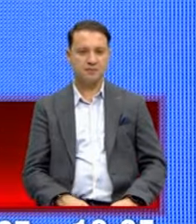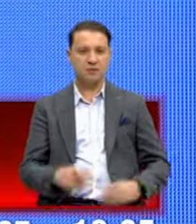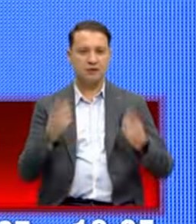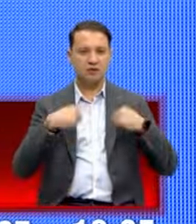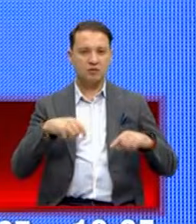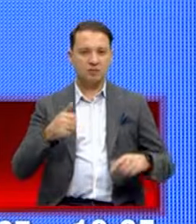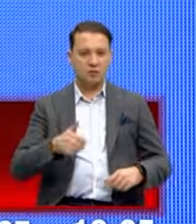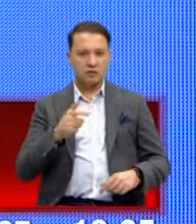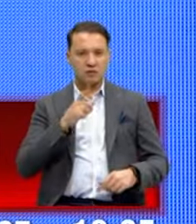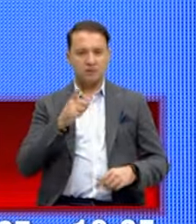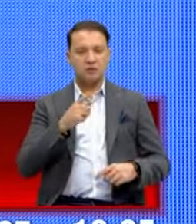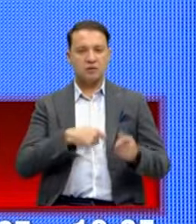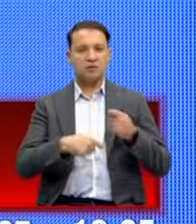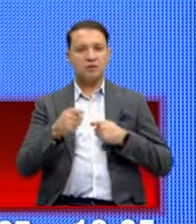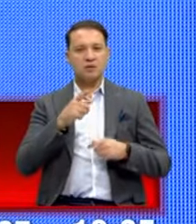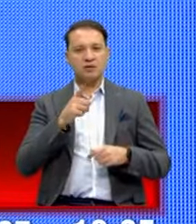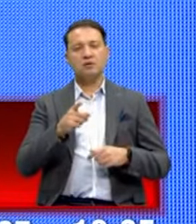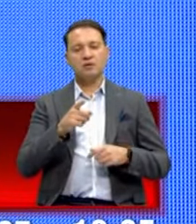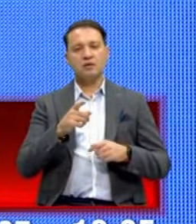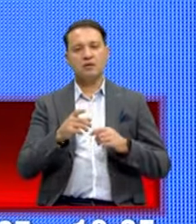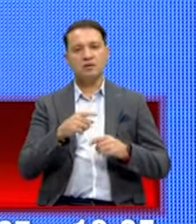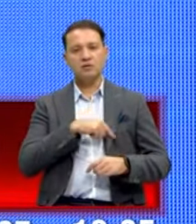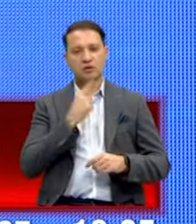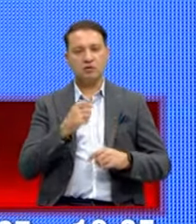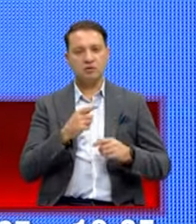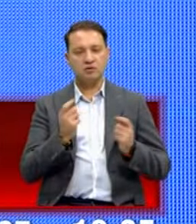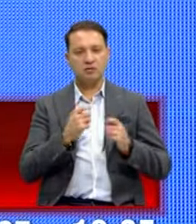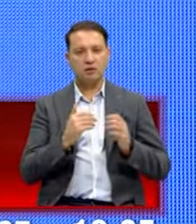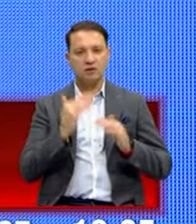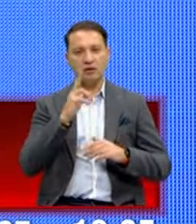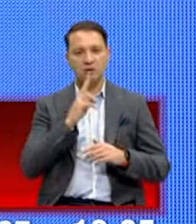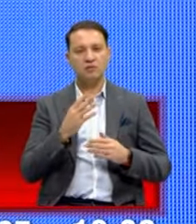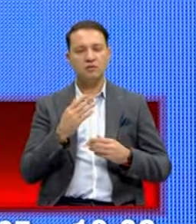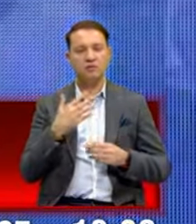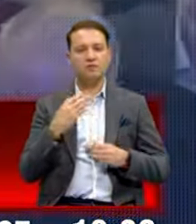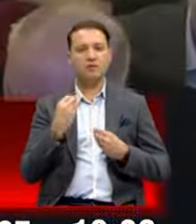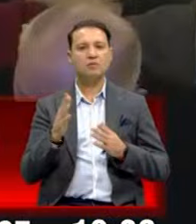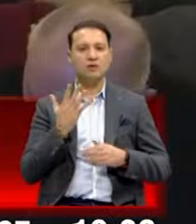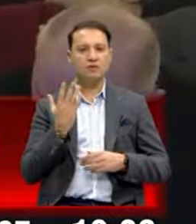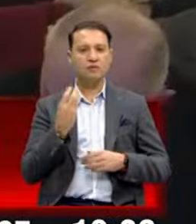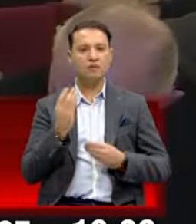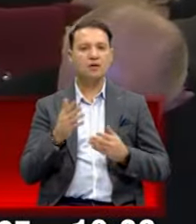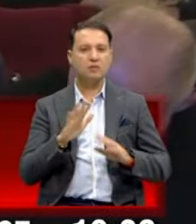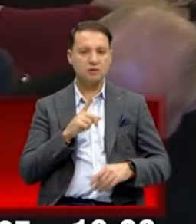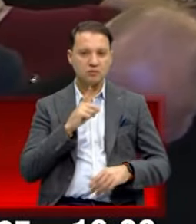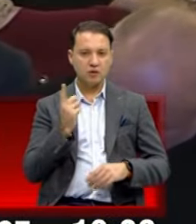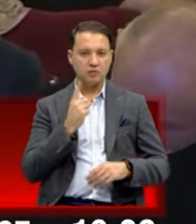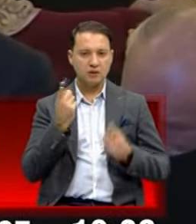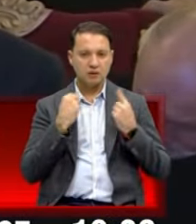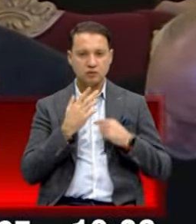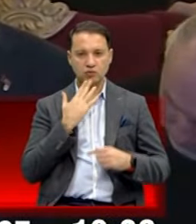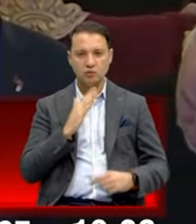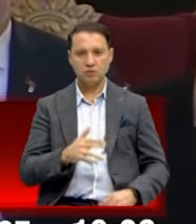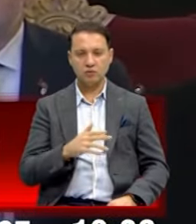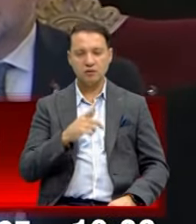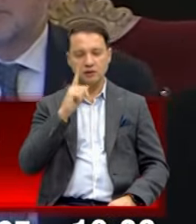Çevre Bakanlığı işletmenin kapasite artışı kararını vermez. Veremez. Çünkü böyle bir yetkisi